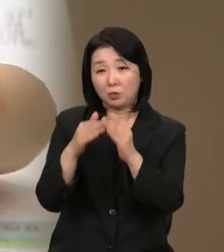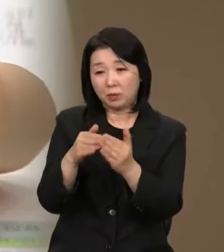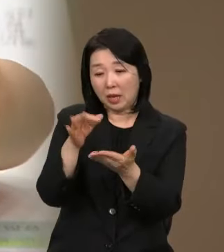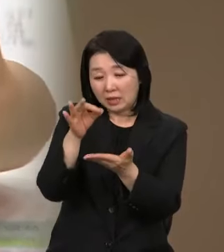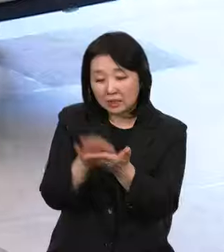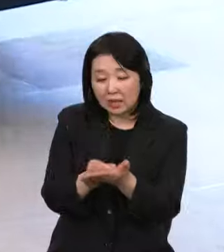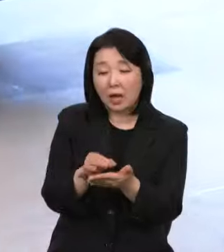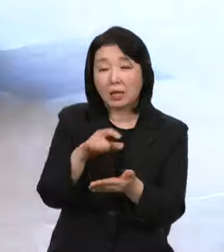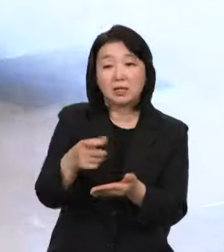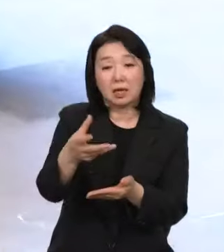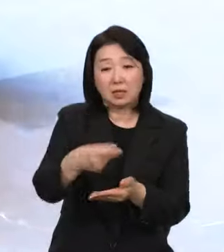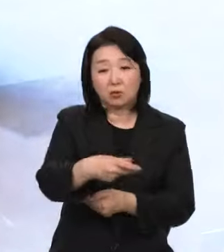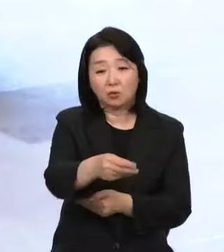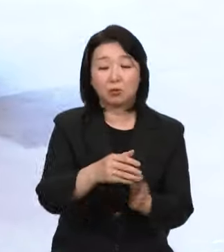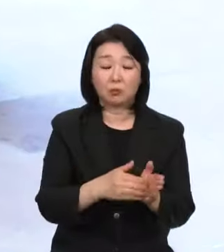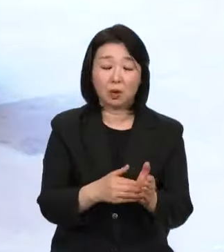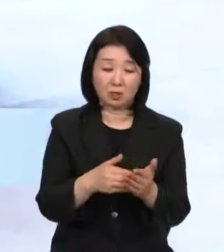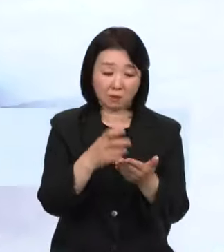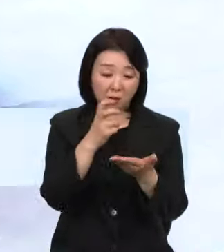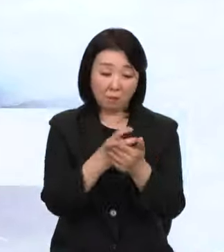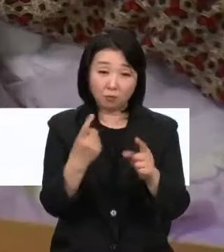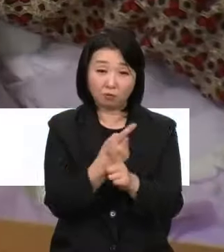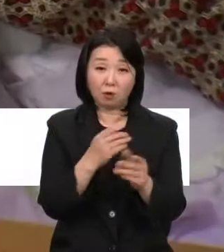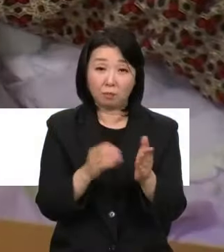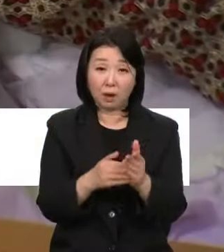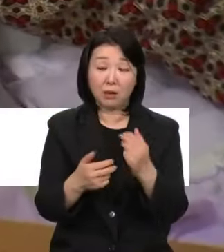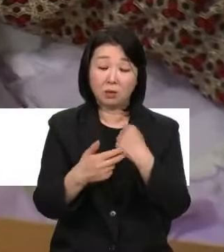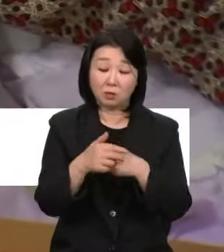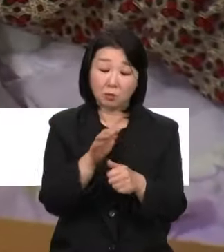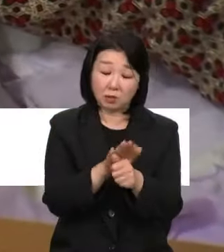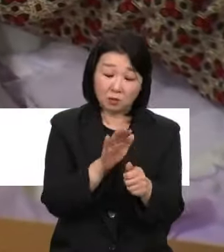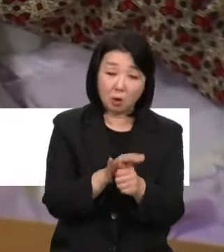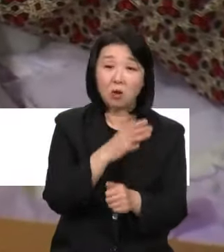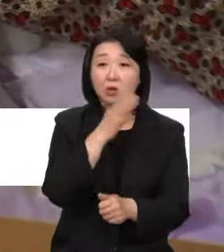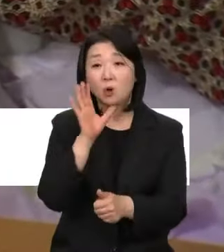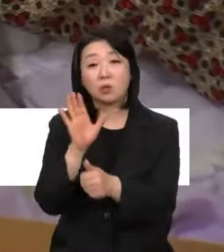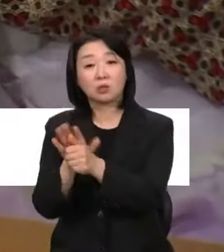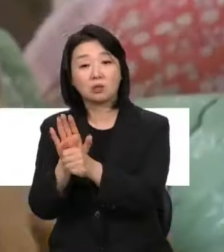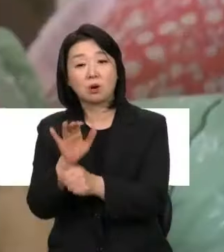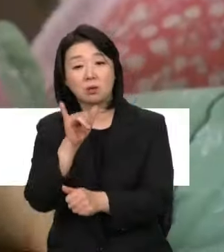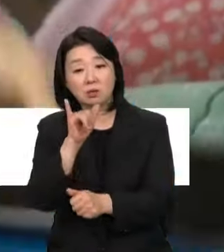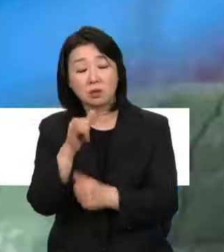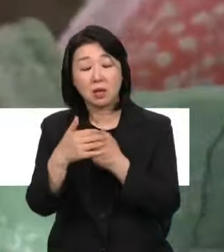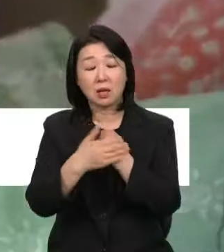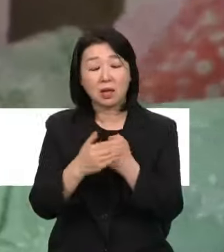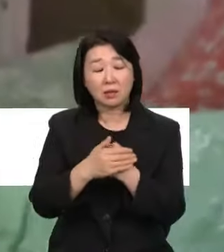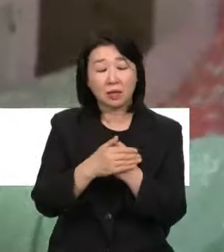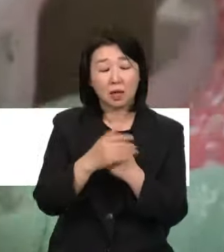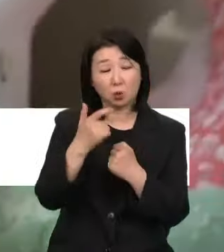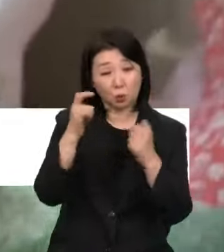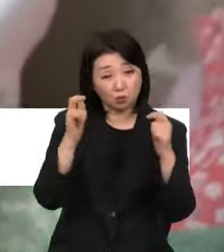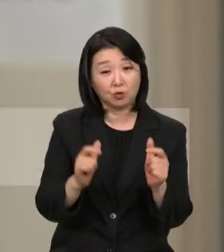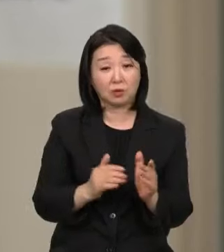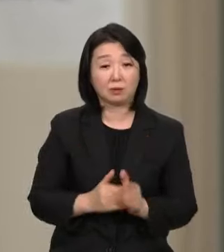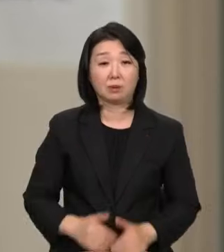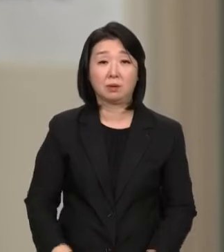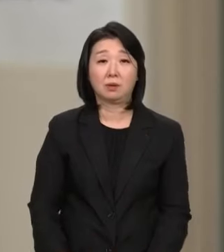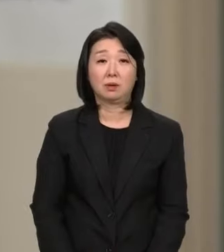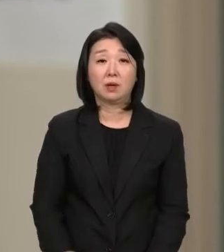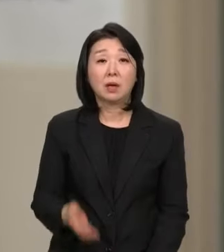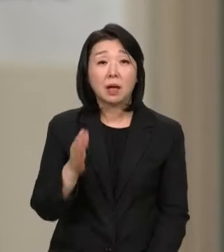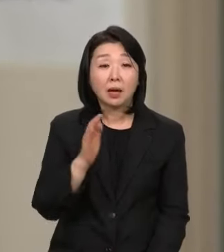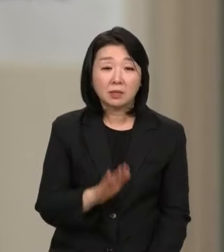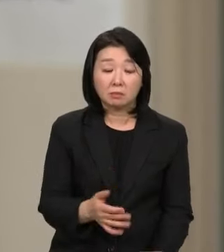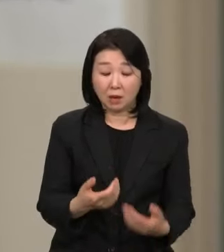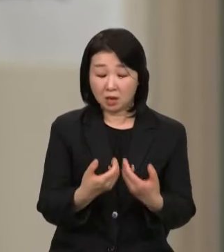있었습니다 하지만 수정된 법안에 의료비 지원 양로시설 지원 등으로 혜택 범위가 크게 줄었습니다 다만